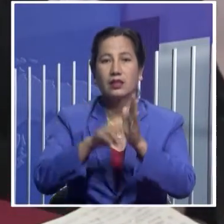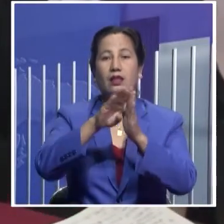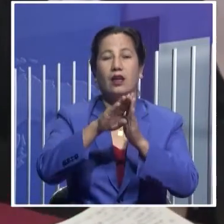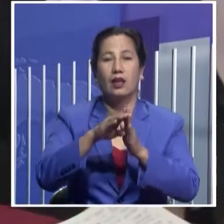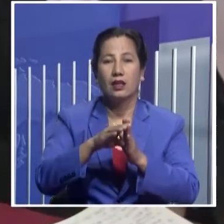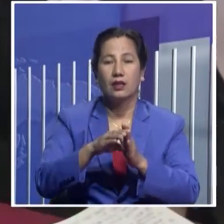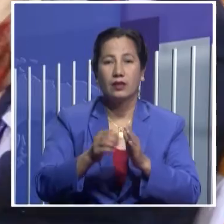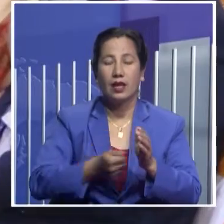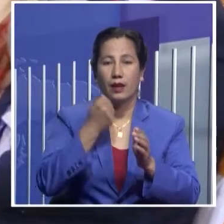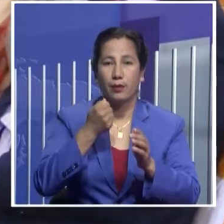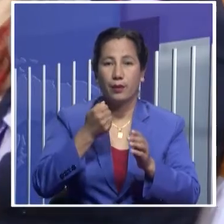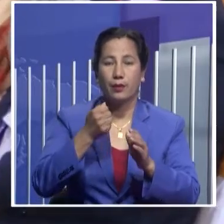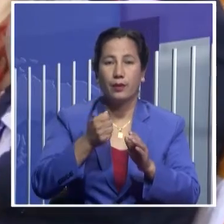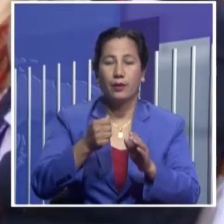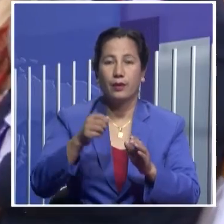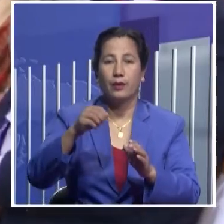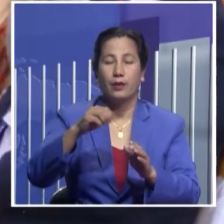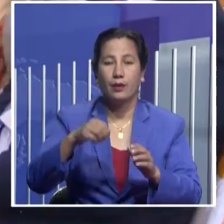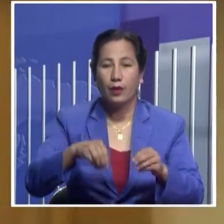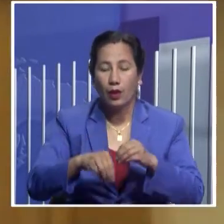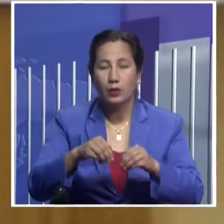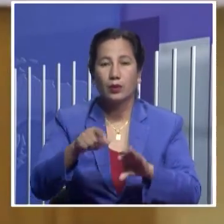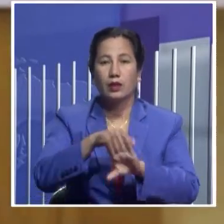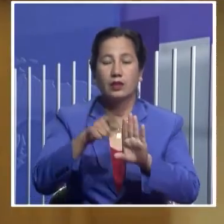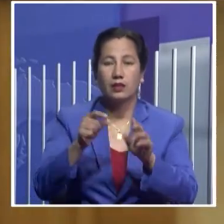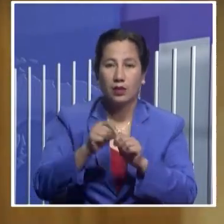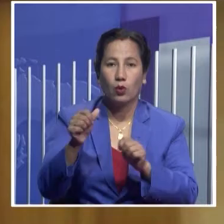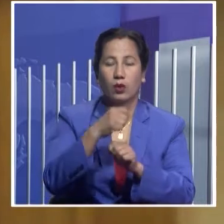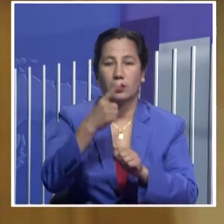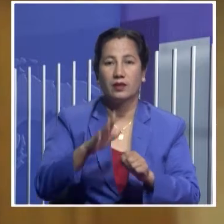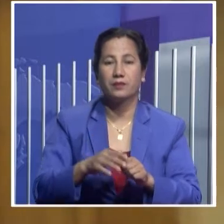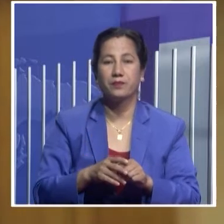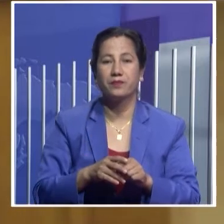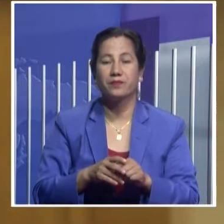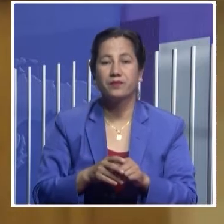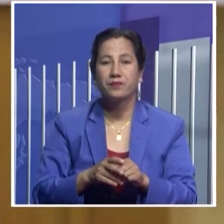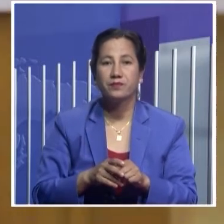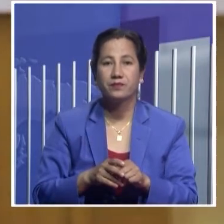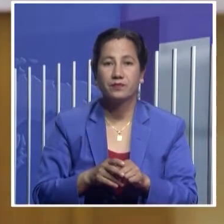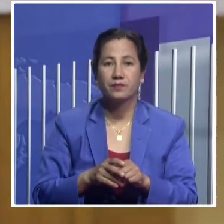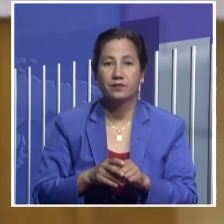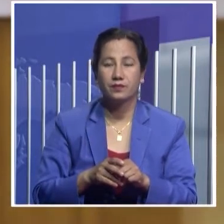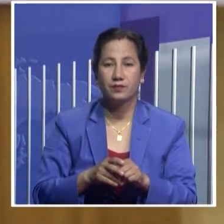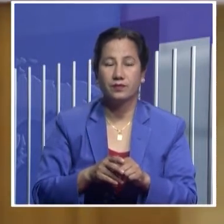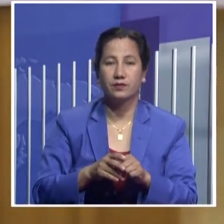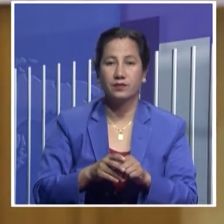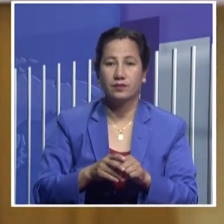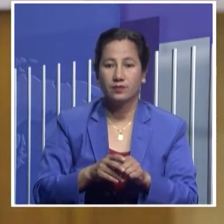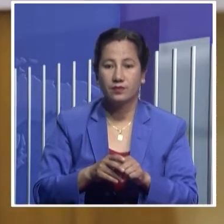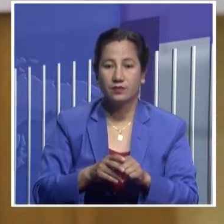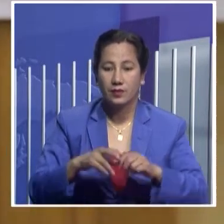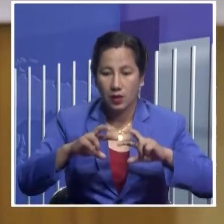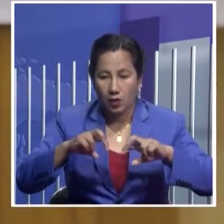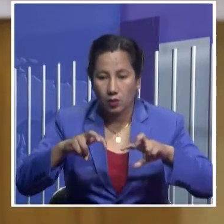पनि आफू अनुकूल नीति बनाउन सक्ने उहाँको भनाइ छ। प्रभावकारी कार्यान्वयन गरिरहँदाखेरि अनुगमन